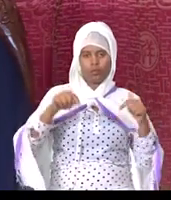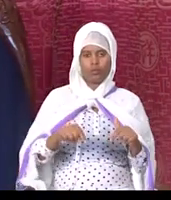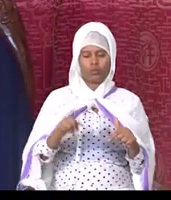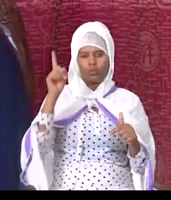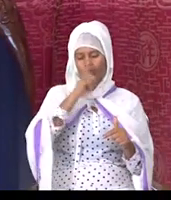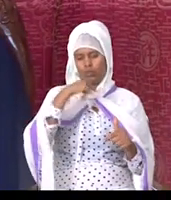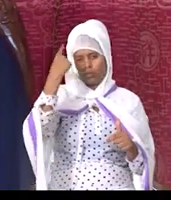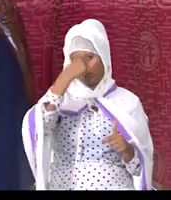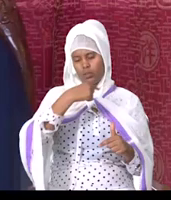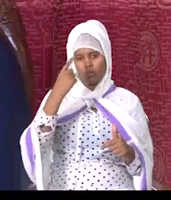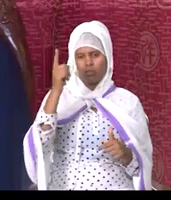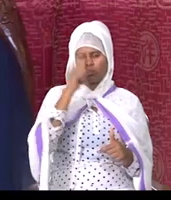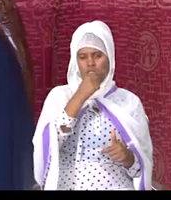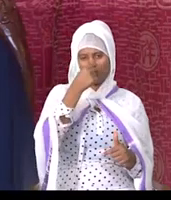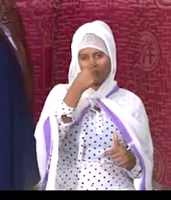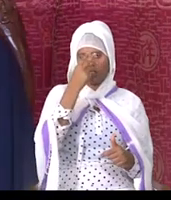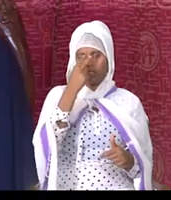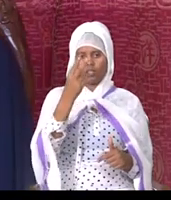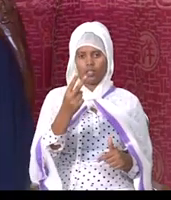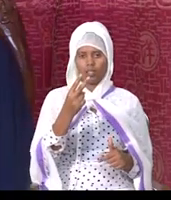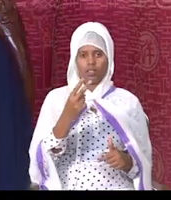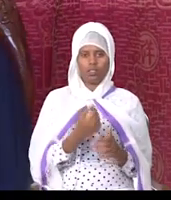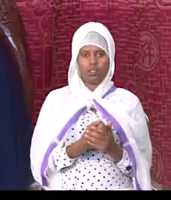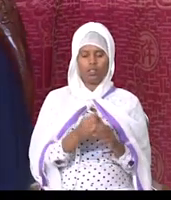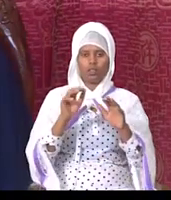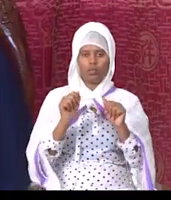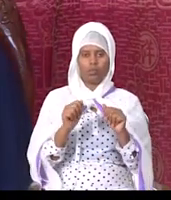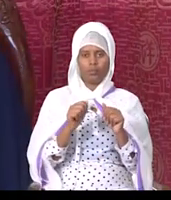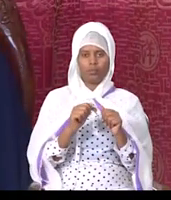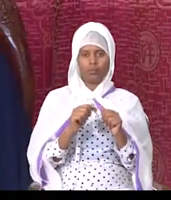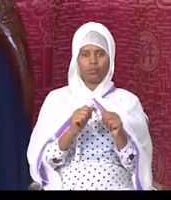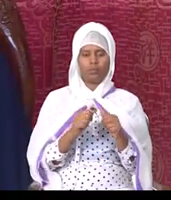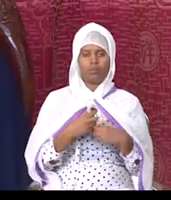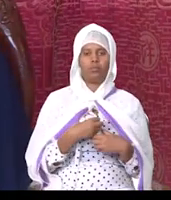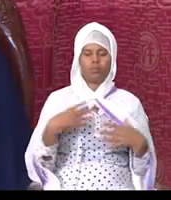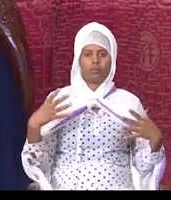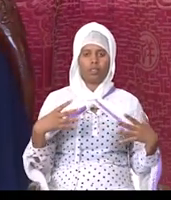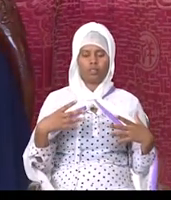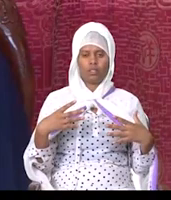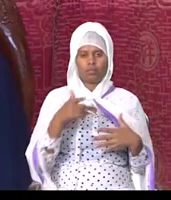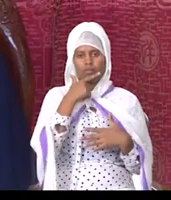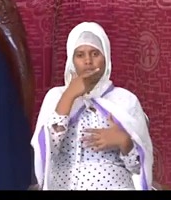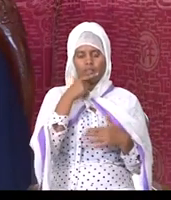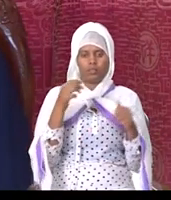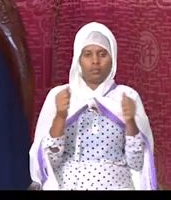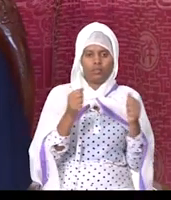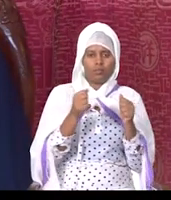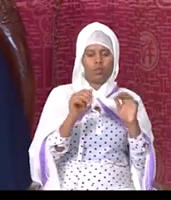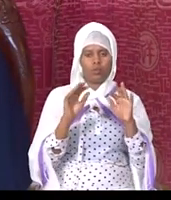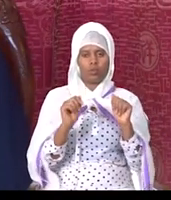ዲያብሎስ መፅኡ ክፉእ መልክዑ ክፉእ ሽትኡ የርእያ የሸትታ ሞ ብስምባደ ብራዕዲ